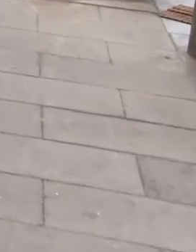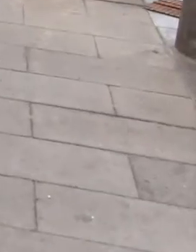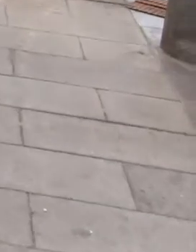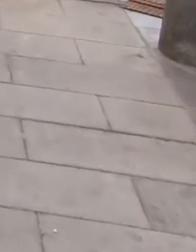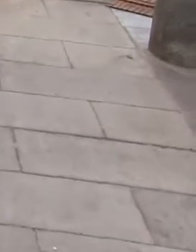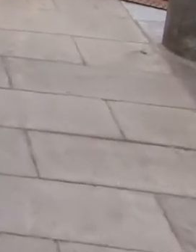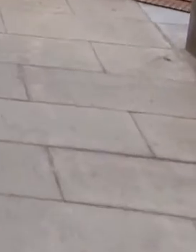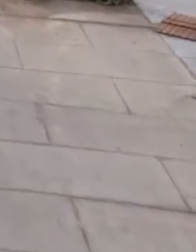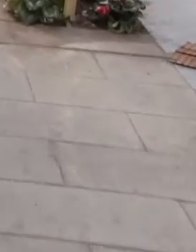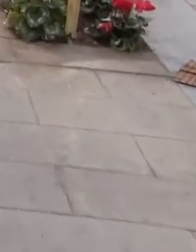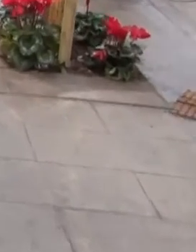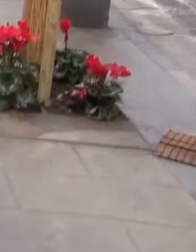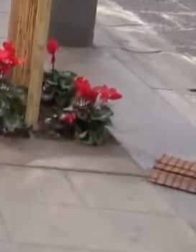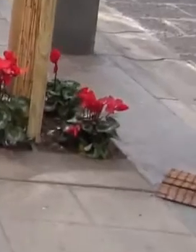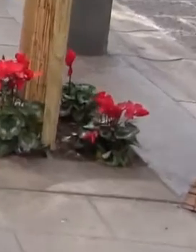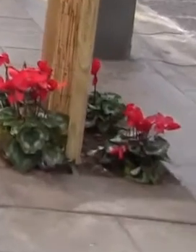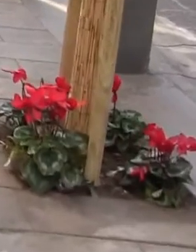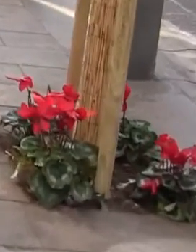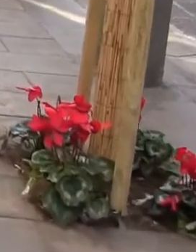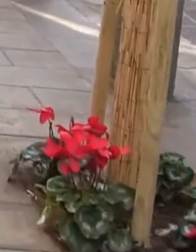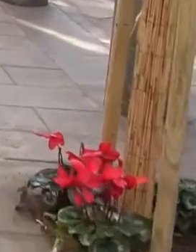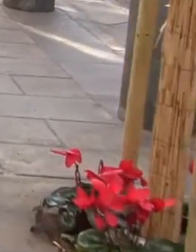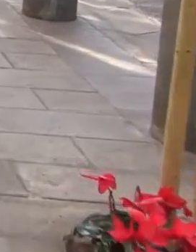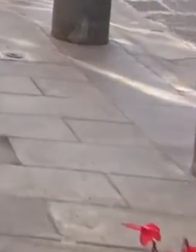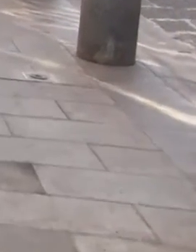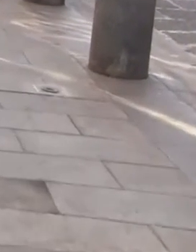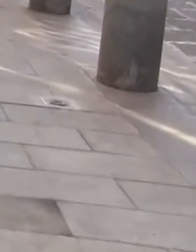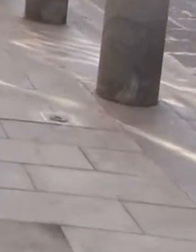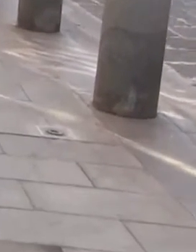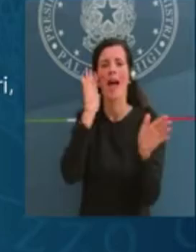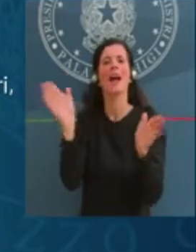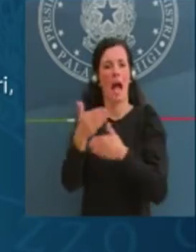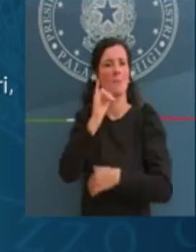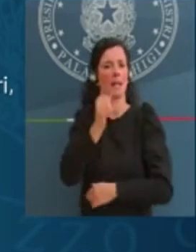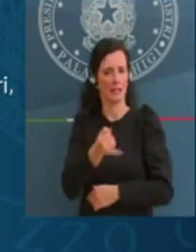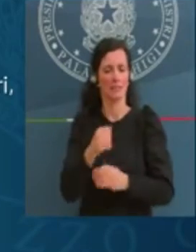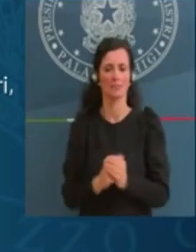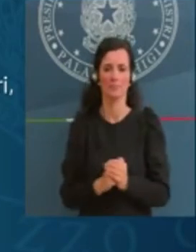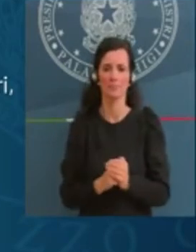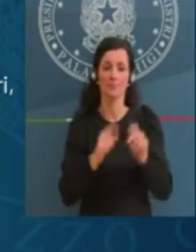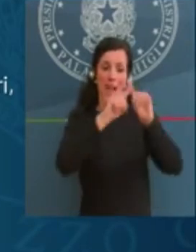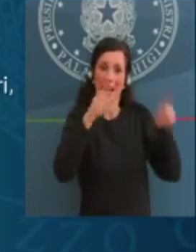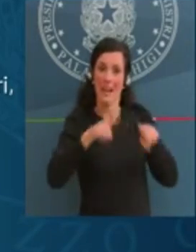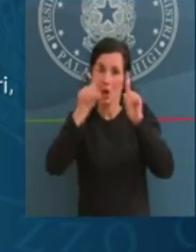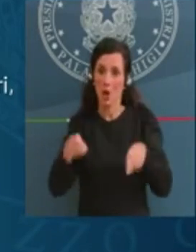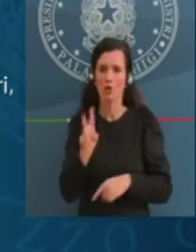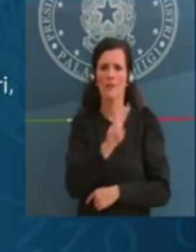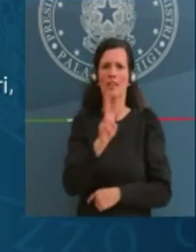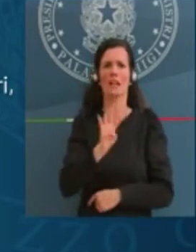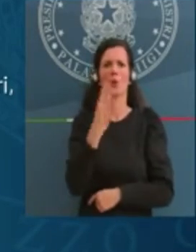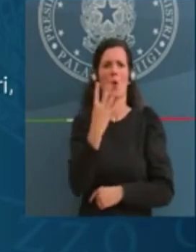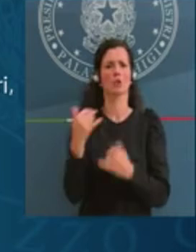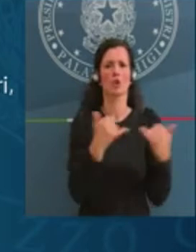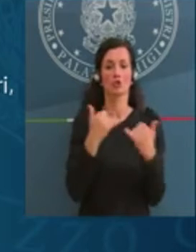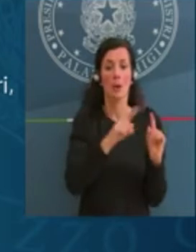riguardo lo shopping il presidente conta è morbido non vogliamo limitare gli acquisti natalizi i negozi quindi resteranno aperti fino